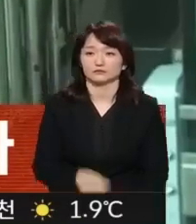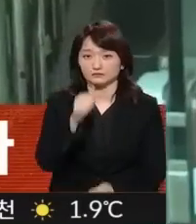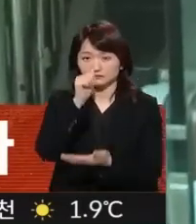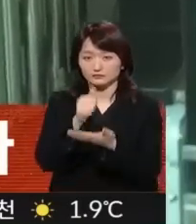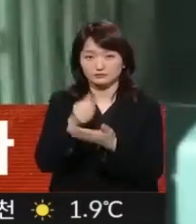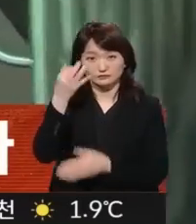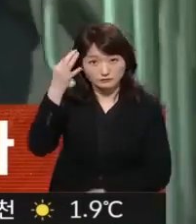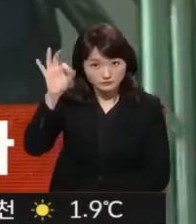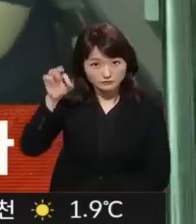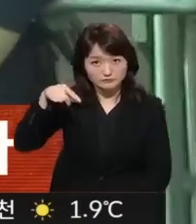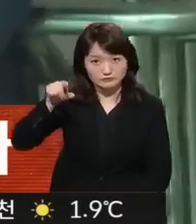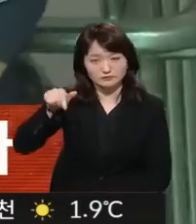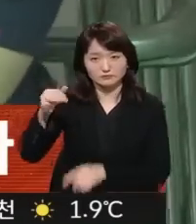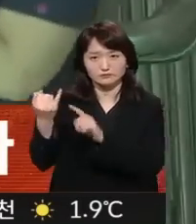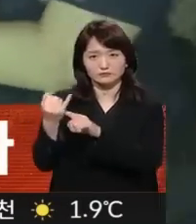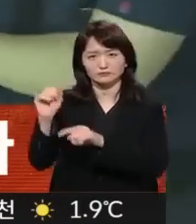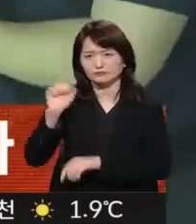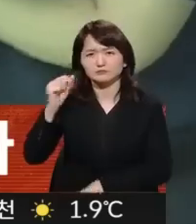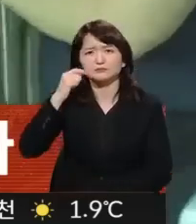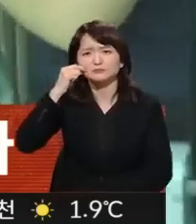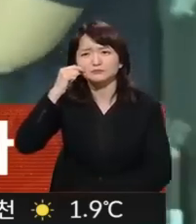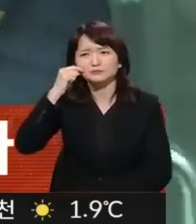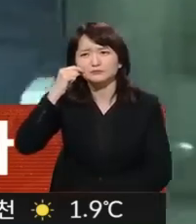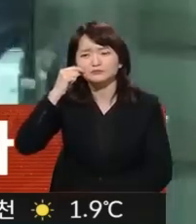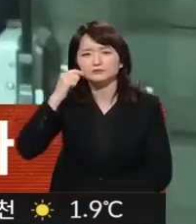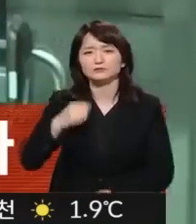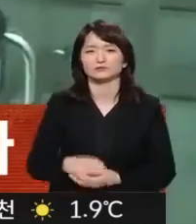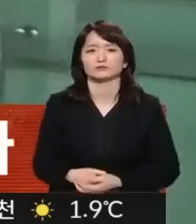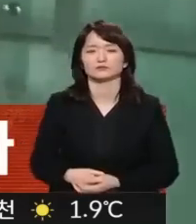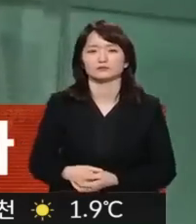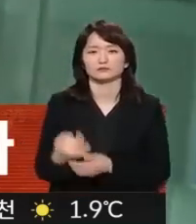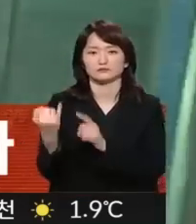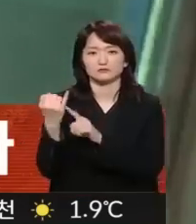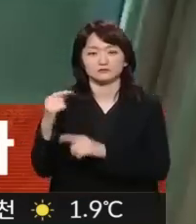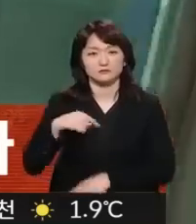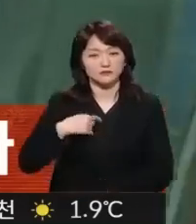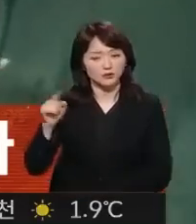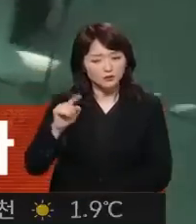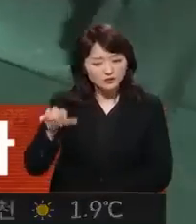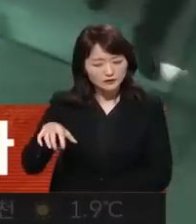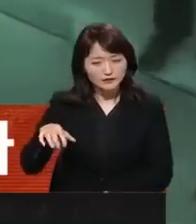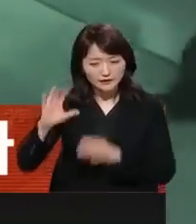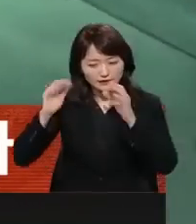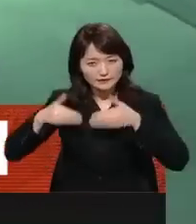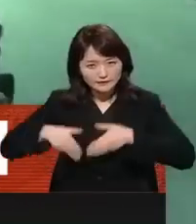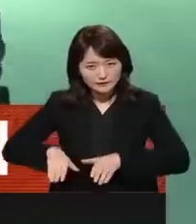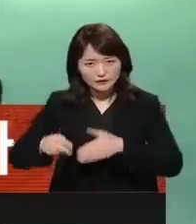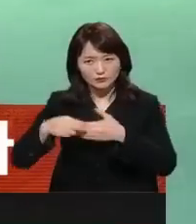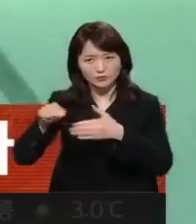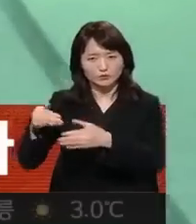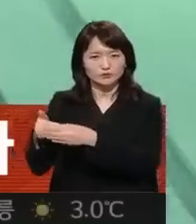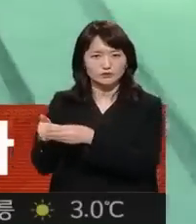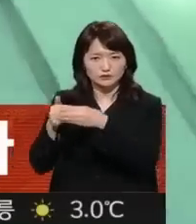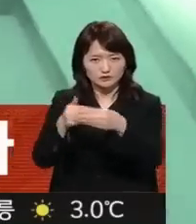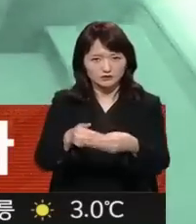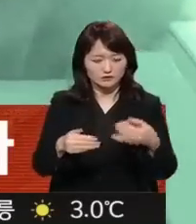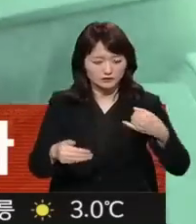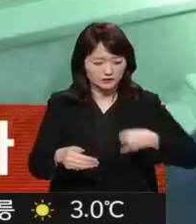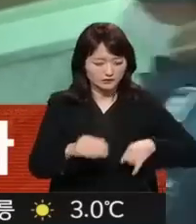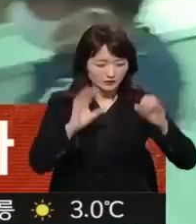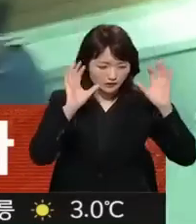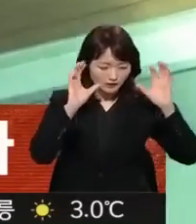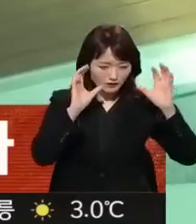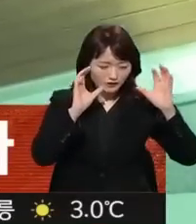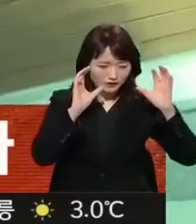되려면 일단 석시는 운전도 못합니다 그런데 이런 석씨가 자신이 어딘가에서 낳은 아이를 병원으로 데려가서 딸이 낳은 아이와